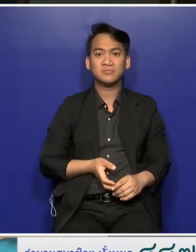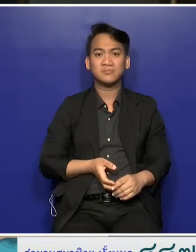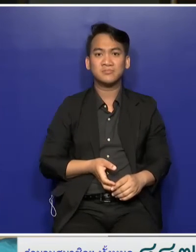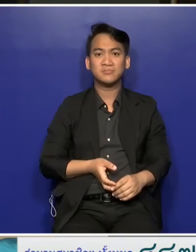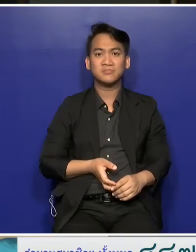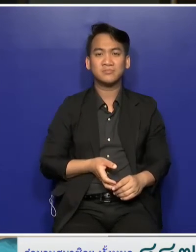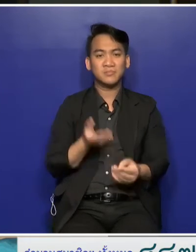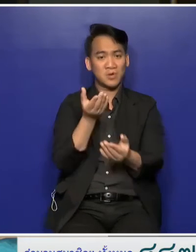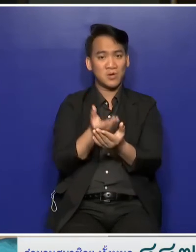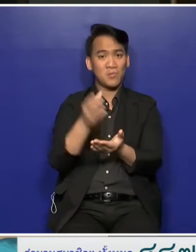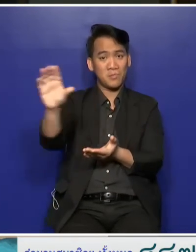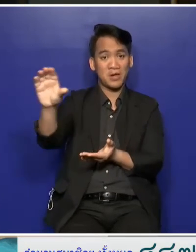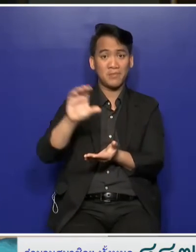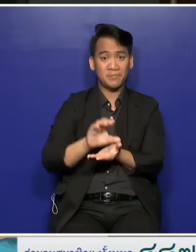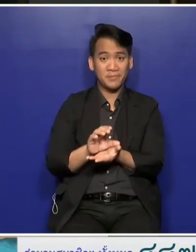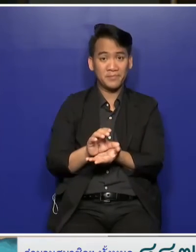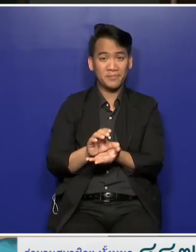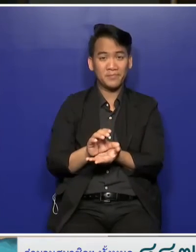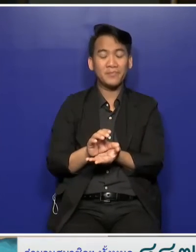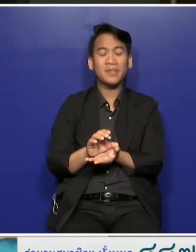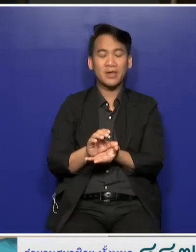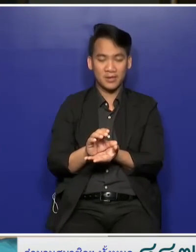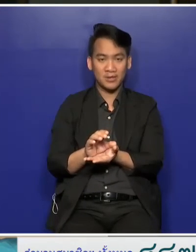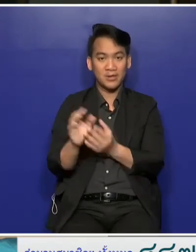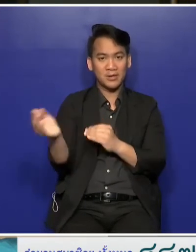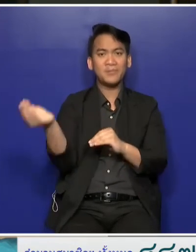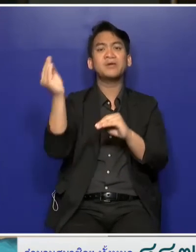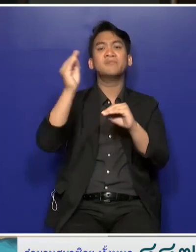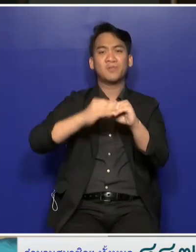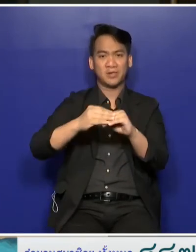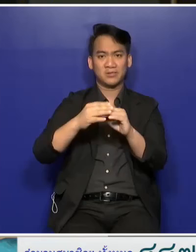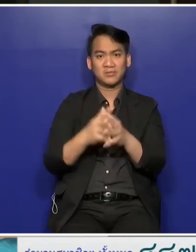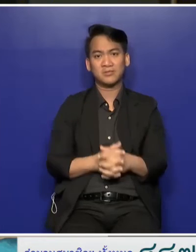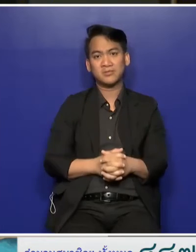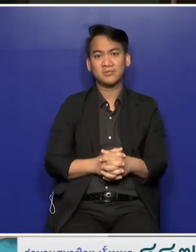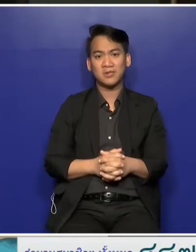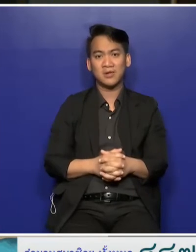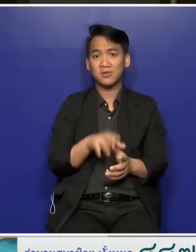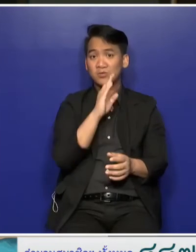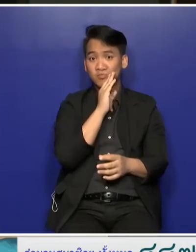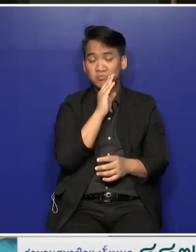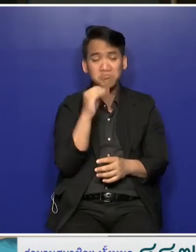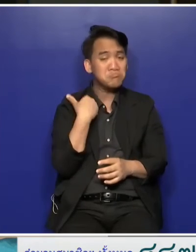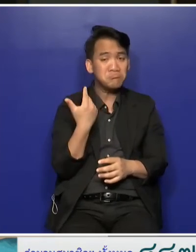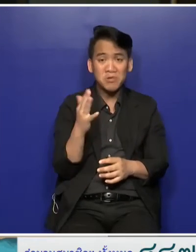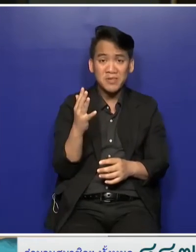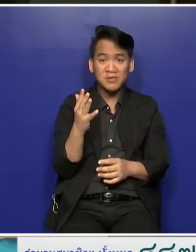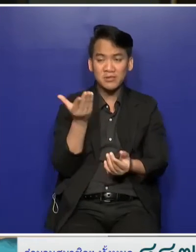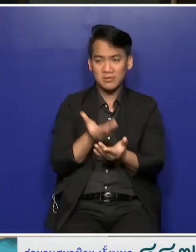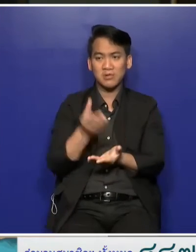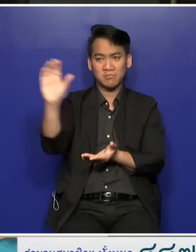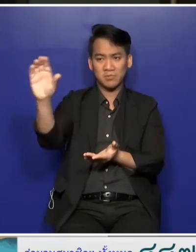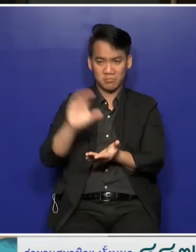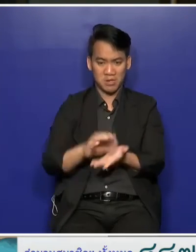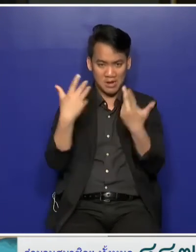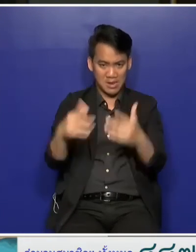บมาในกิจการนี้คือเพิ่มก BULS ที่เราจะตั้งอยู่แล้นะและนะครับอ่ ถ้าไม่มก็เพิม ซื้อเคื่องไม้เครื่องมือเพิ่มจ